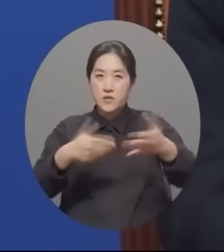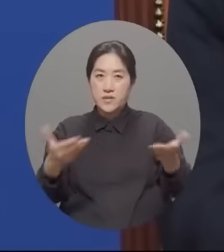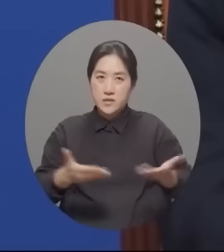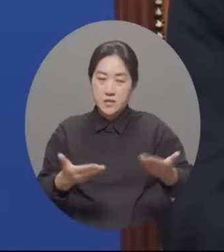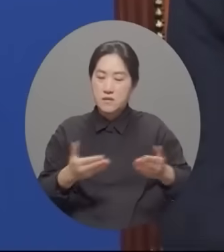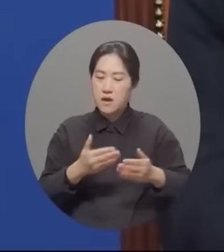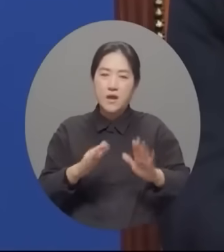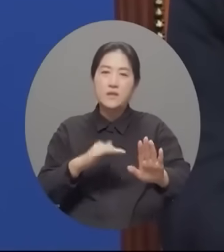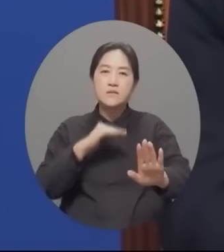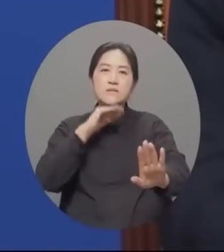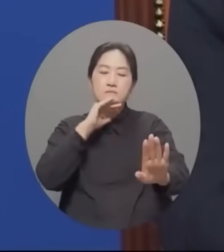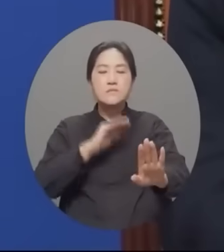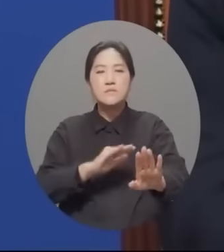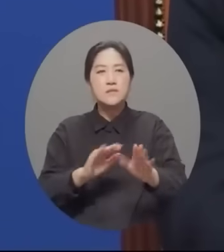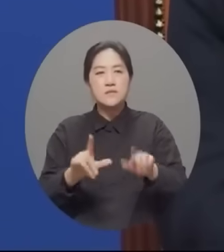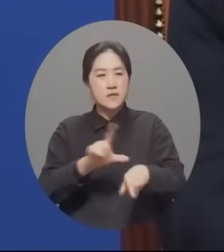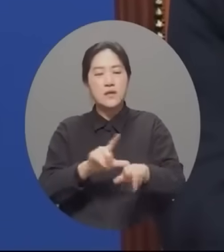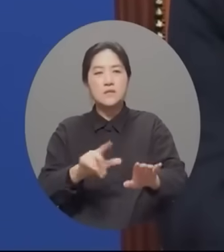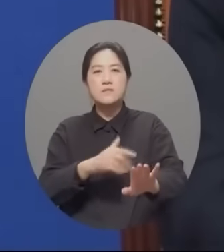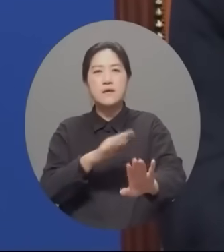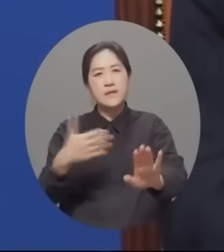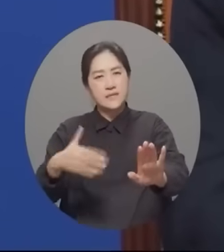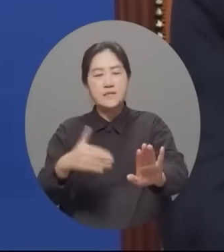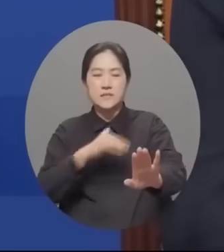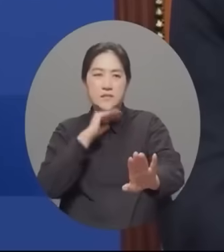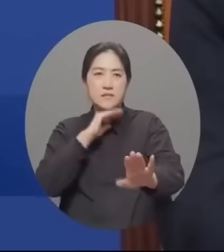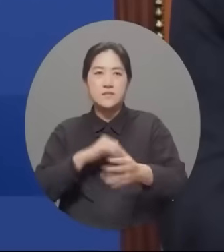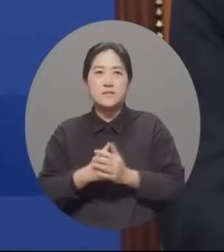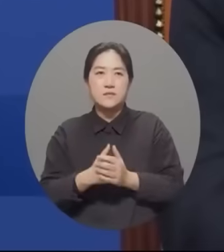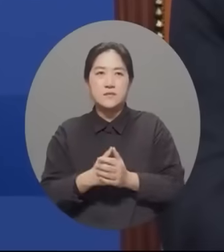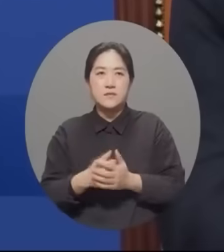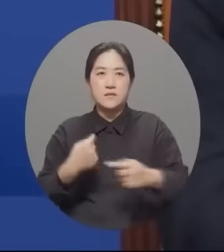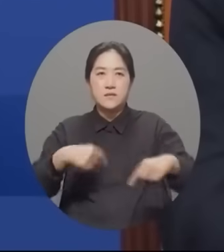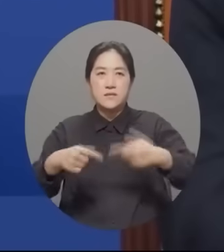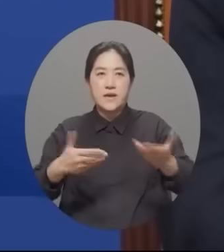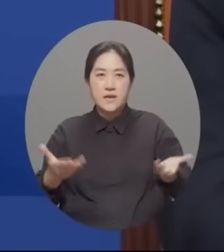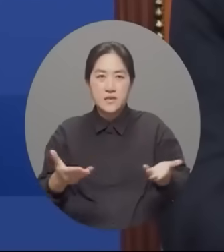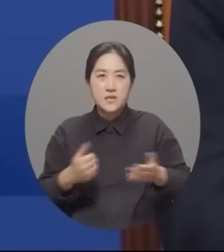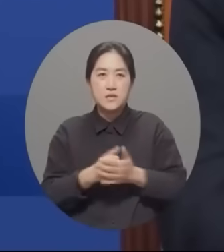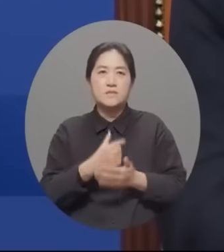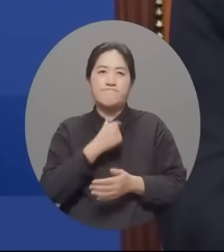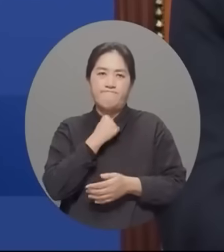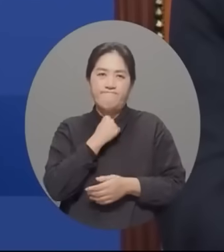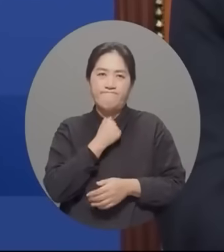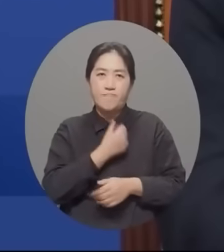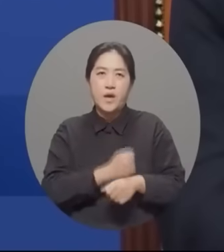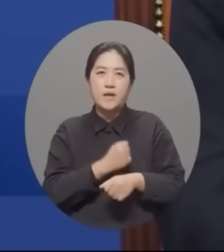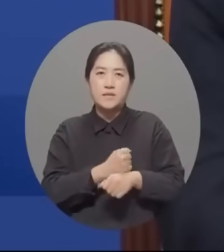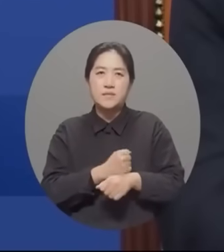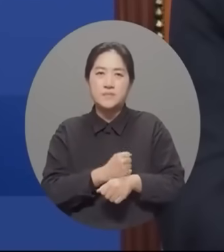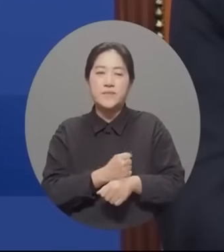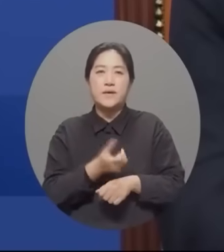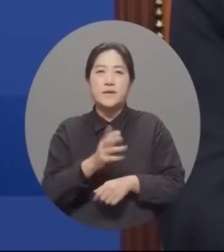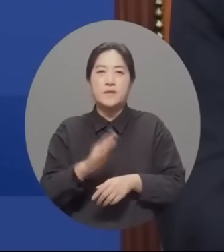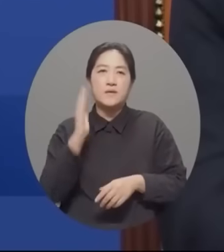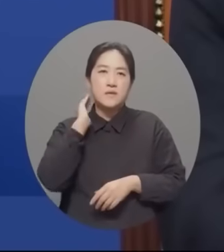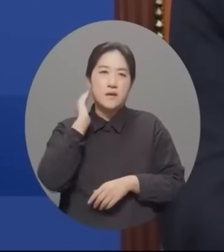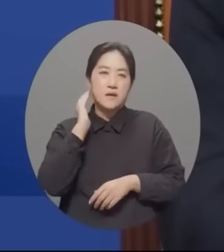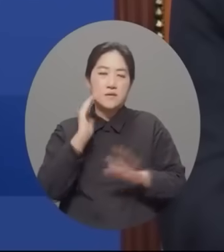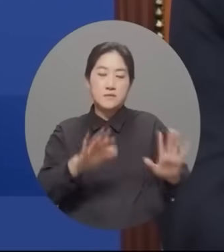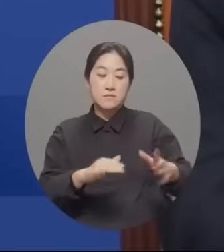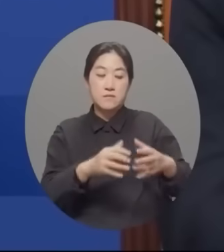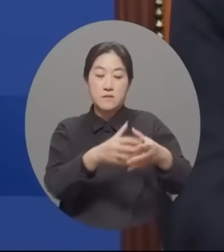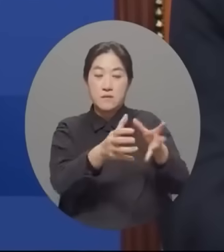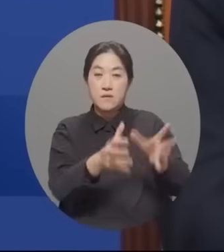필요하다는게 당내의 관측입니다 당무 복기는 아 의지는 갖고 계신데 그거는 뭐 대표님의 생각하고